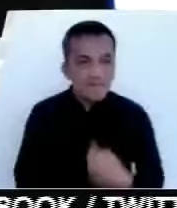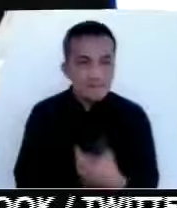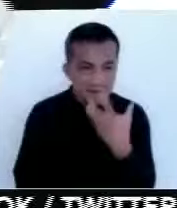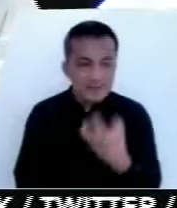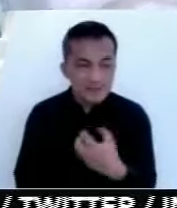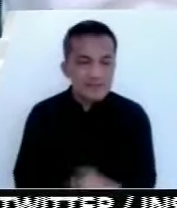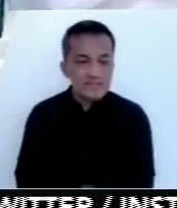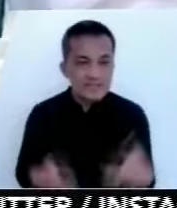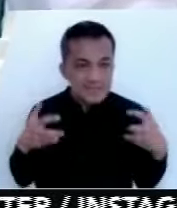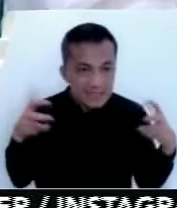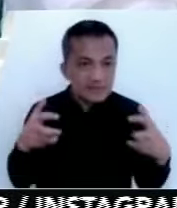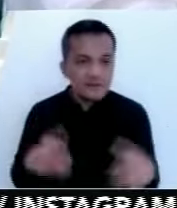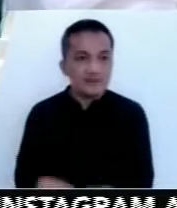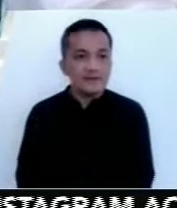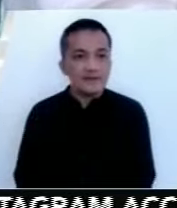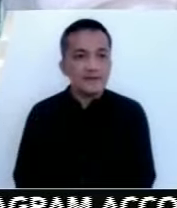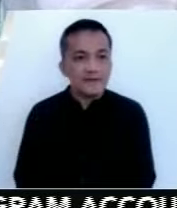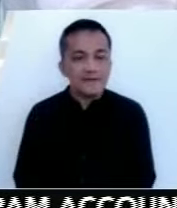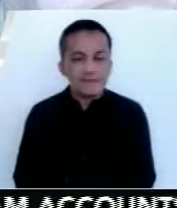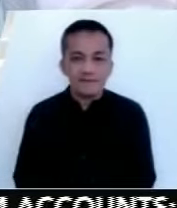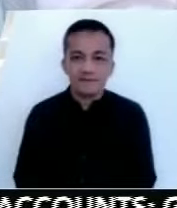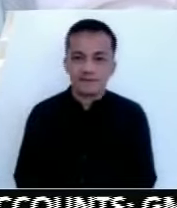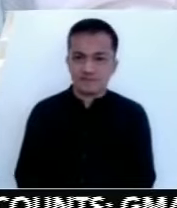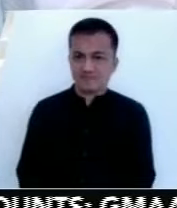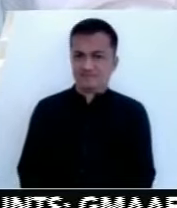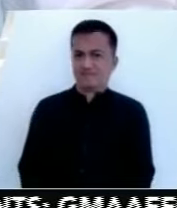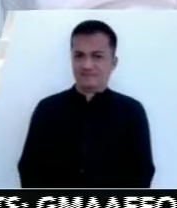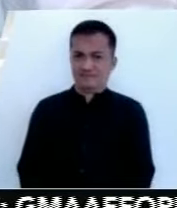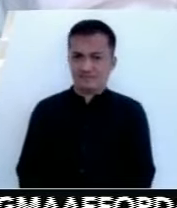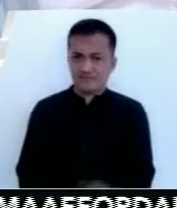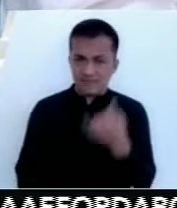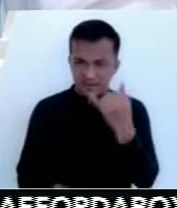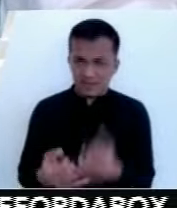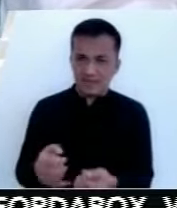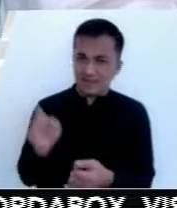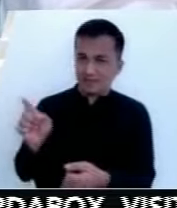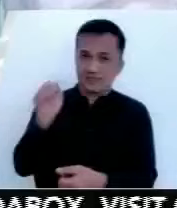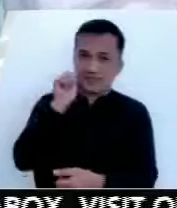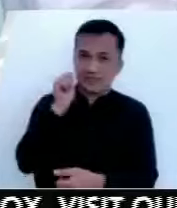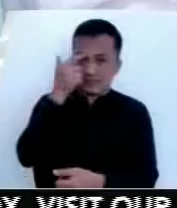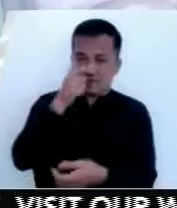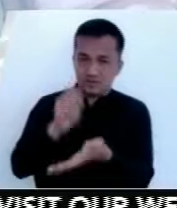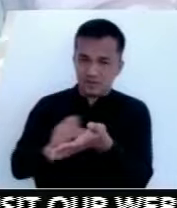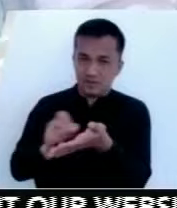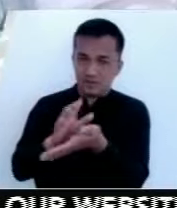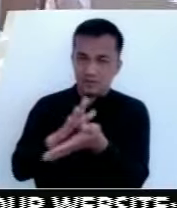ka na sa huli isinulat din ni go sa papel ang